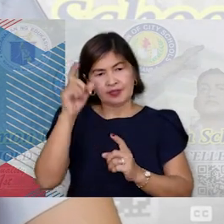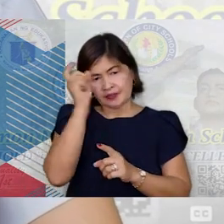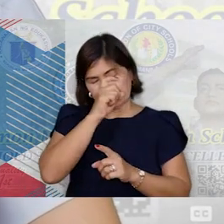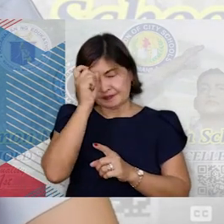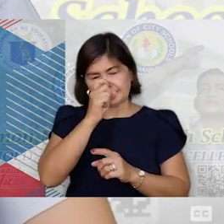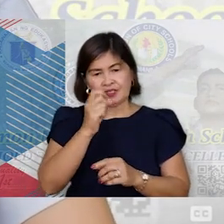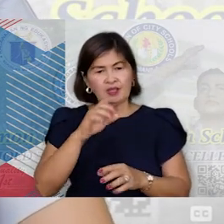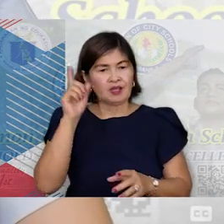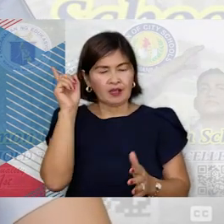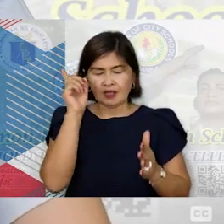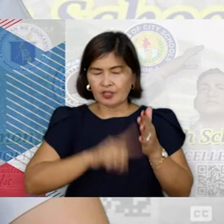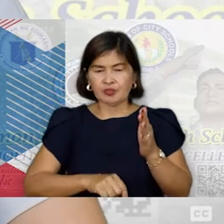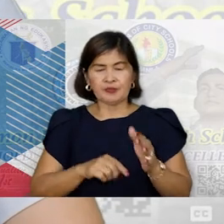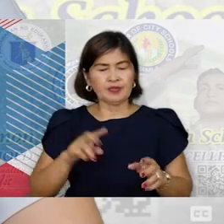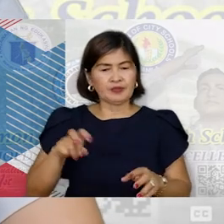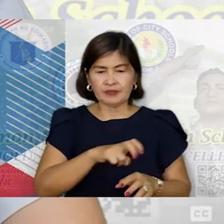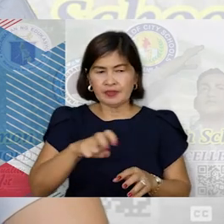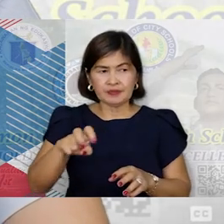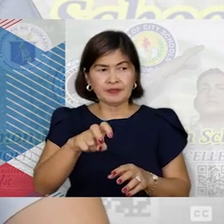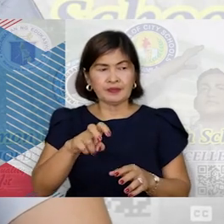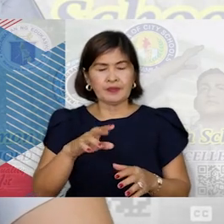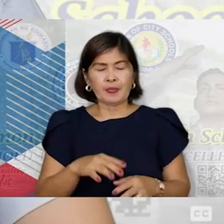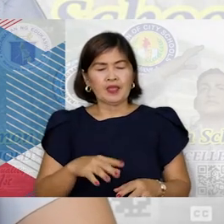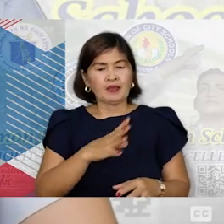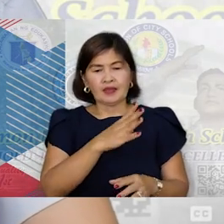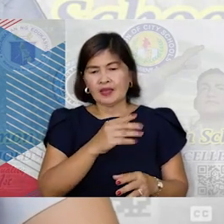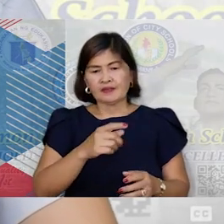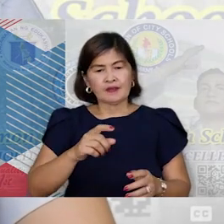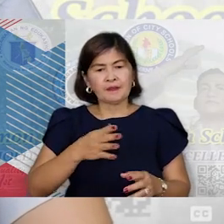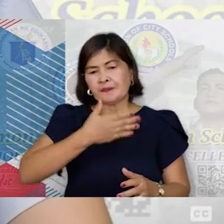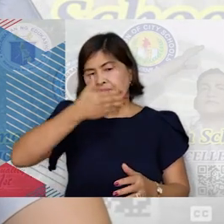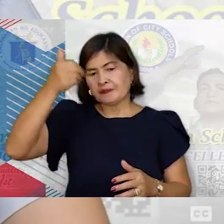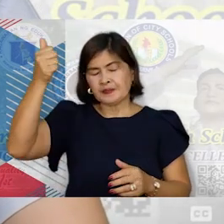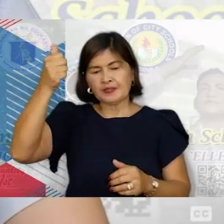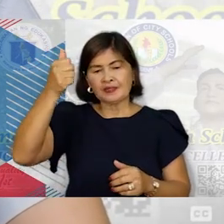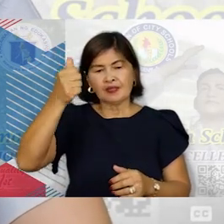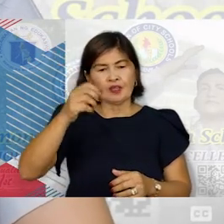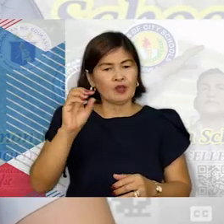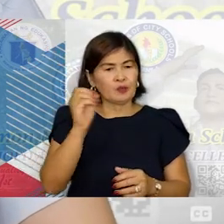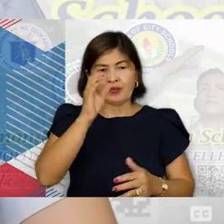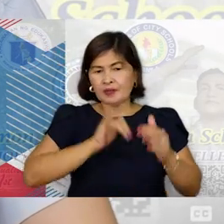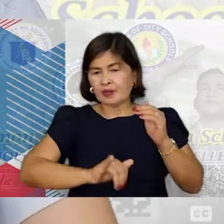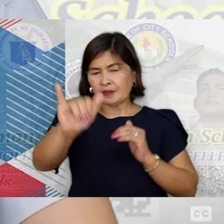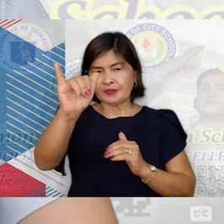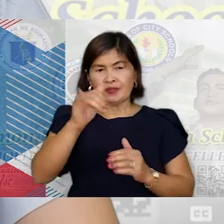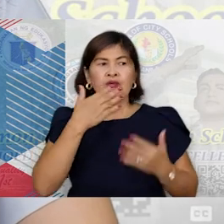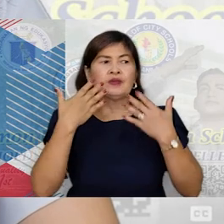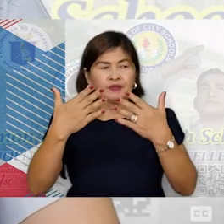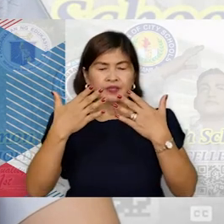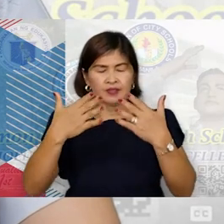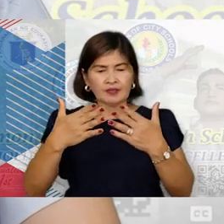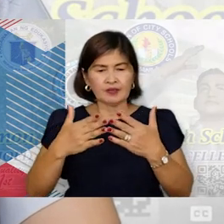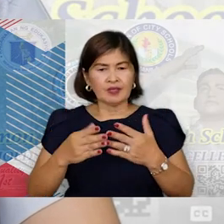landas ang aming piliin sa hinaharap. At higit sa lahat, walang hanggang pasasalamat